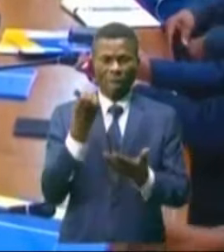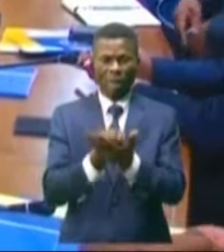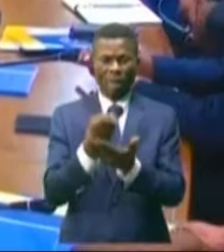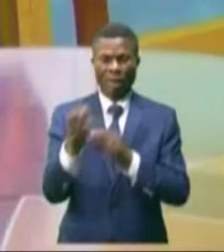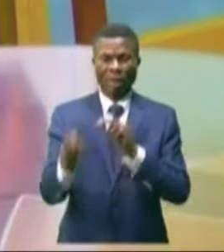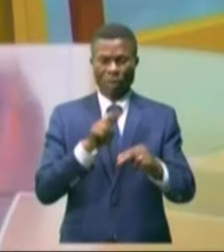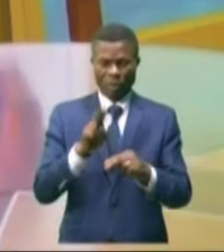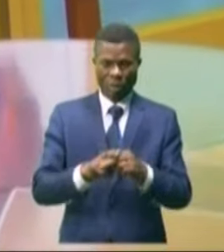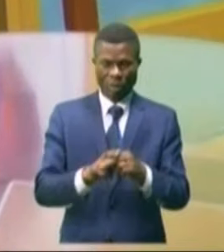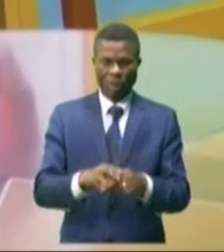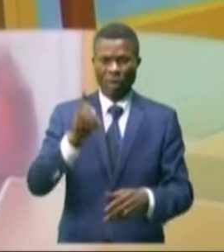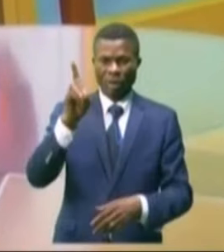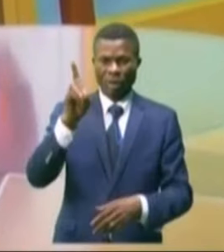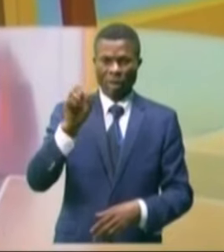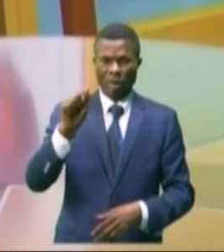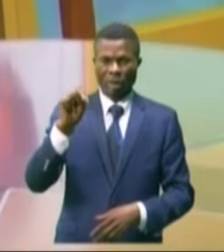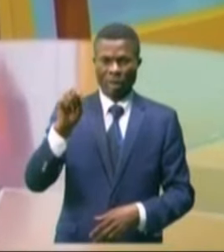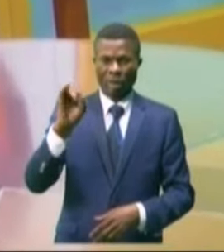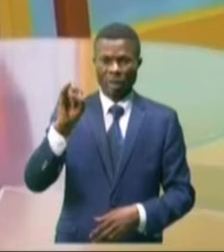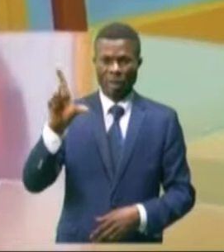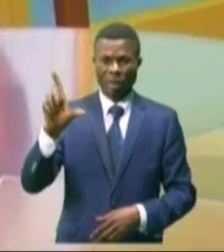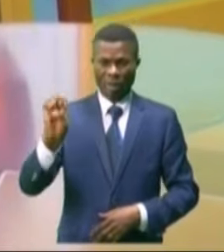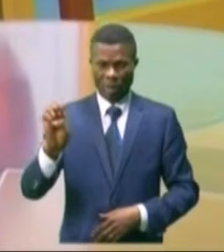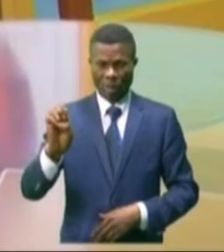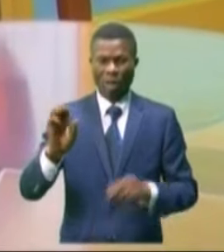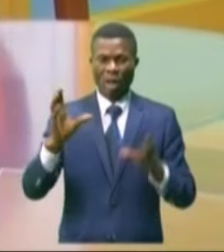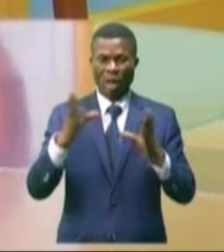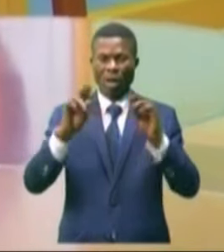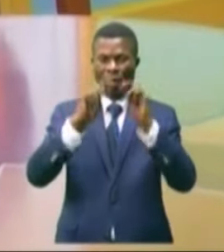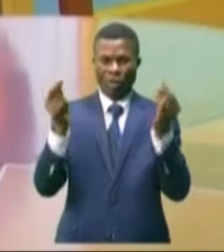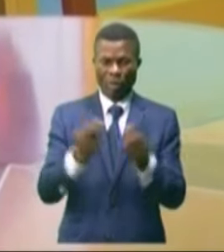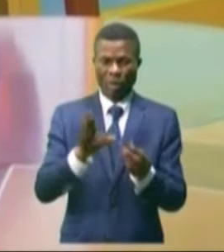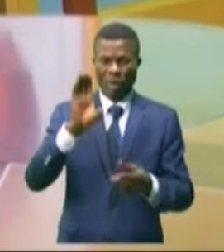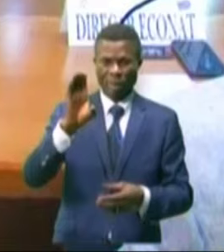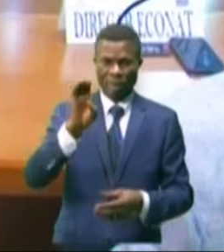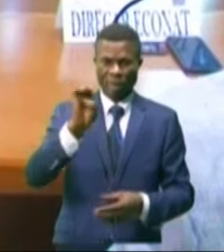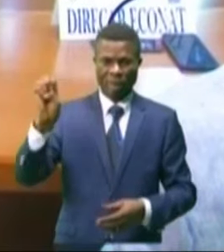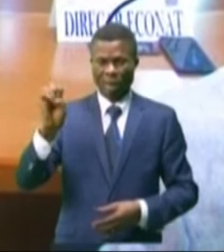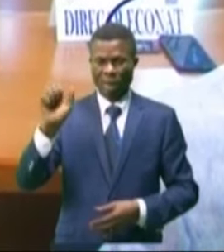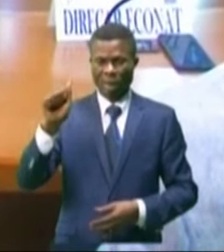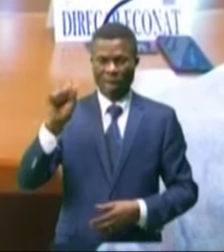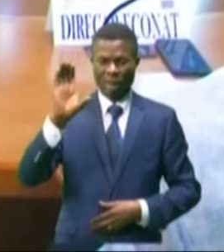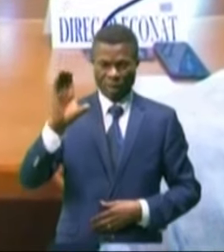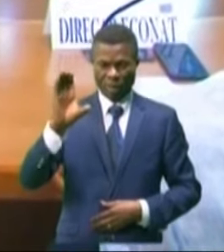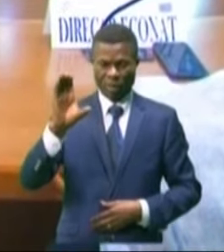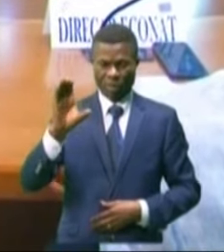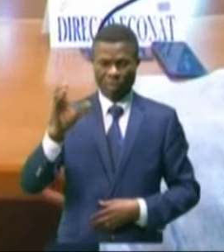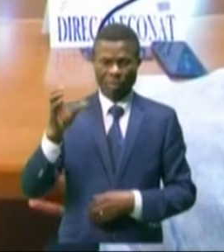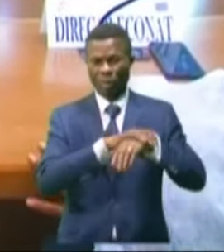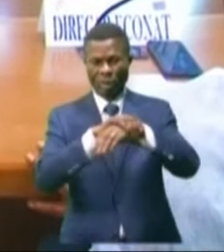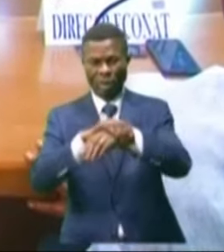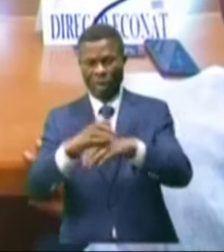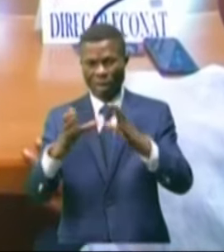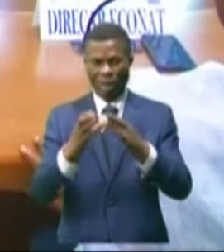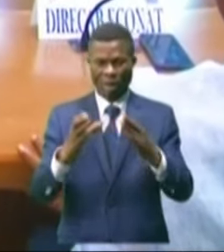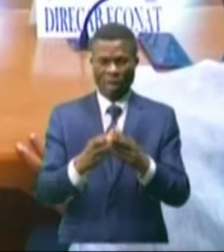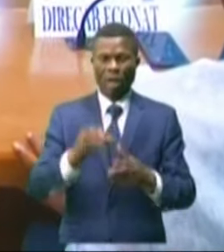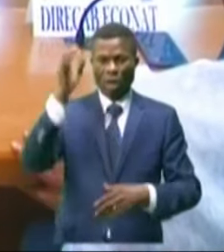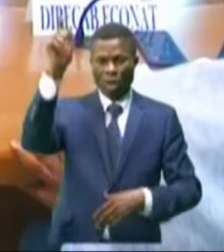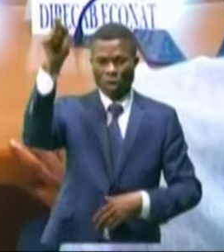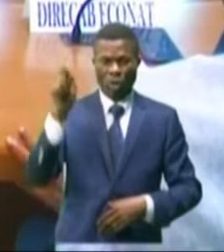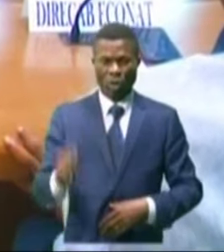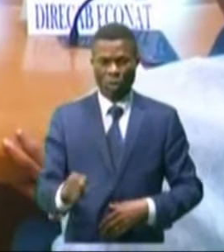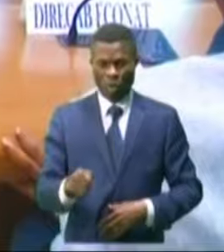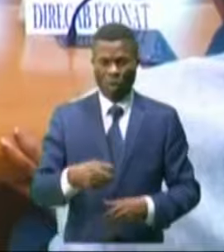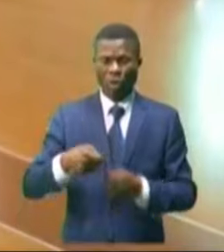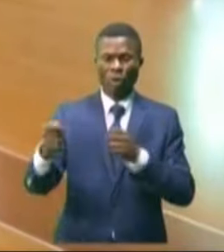nationale, Daniel Moukoko Samba, avec la délégation de la CEAC, conduite par François Kanimba, commissaire au marché